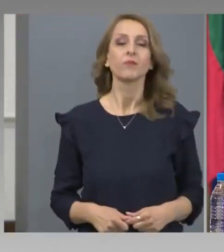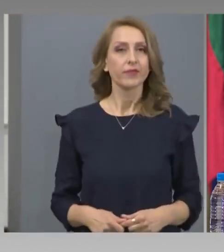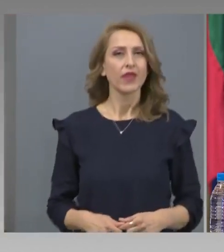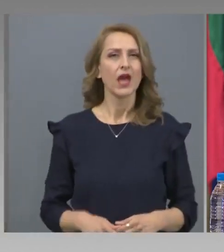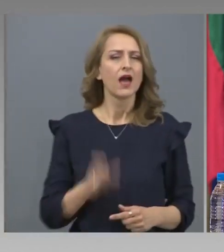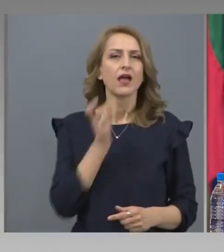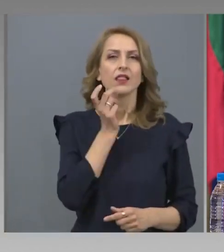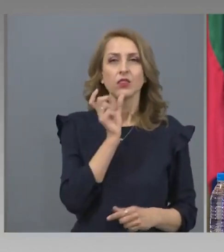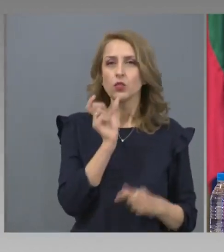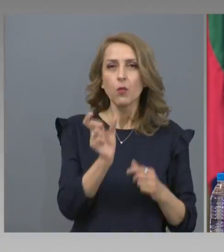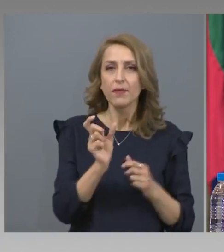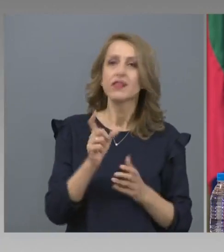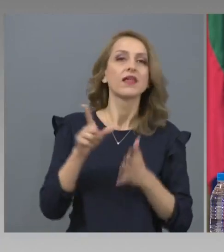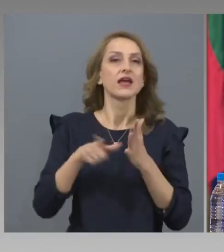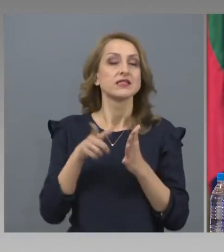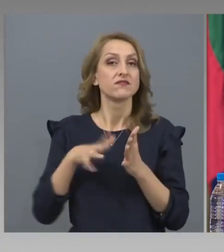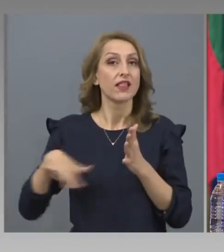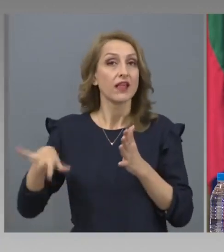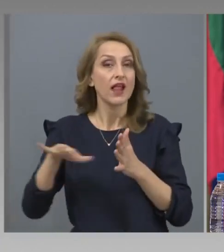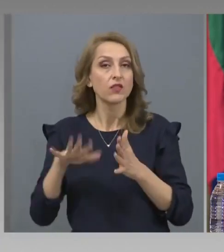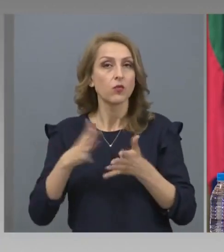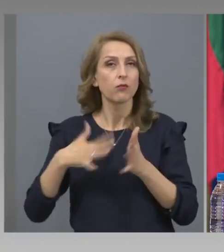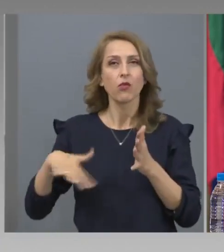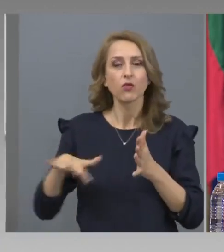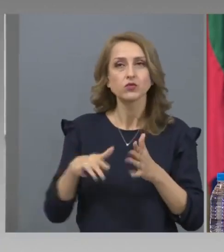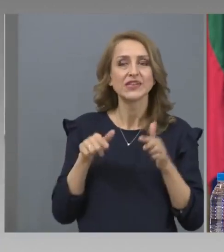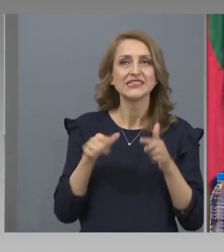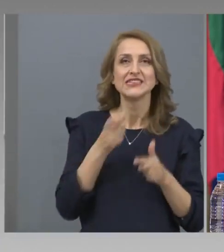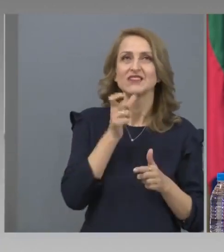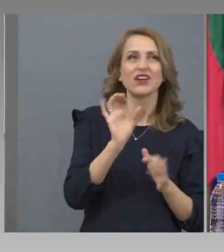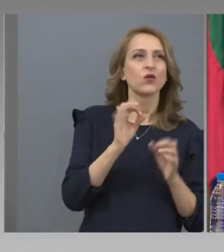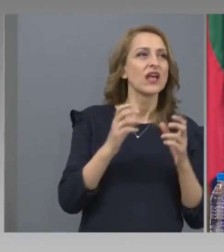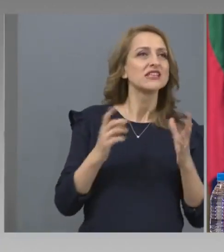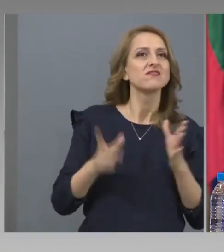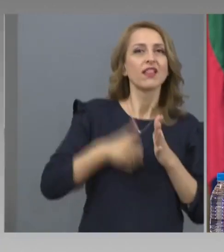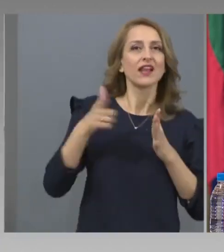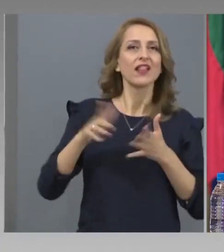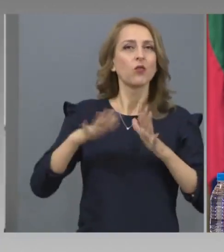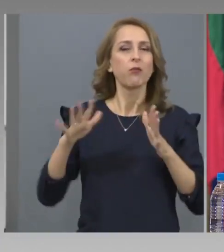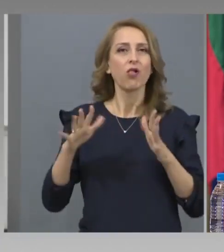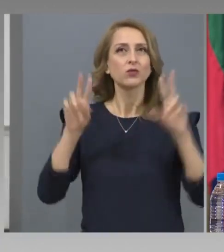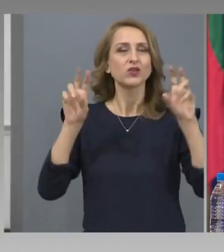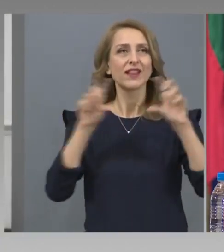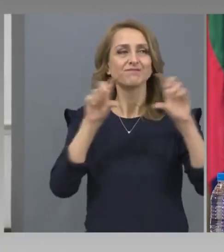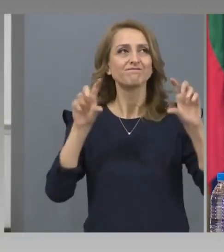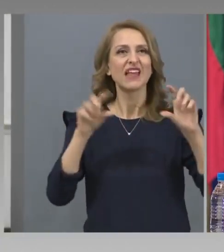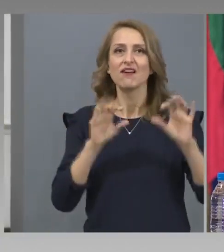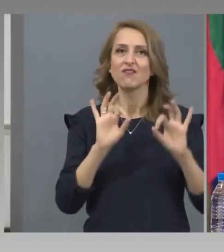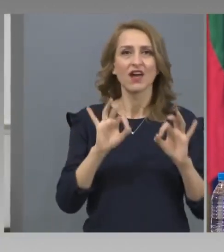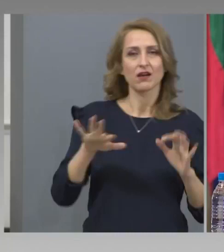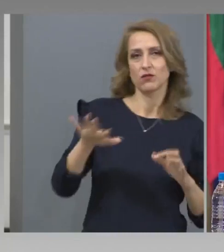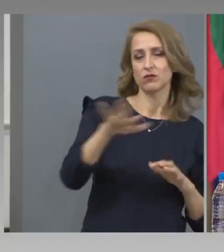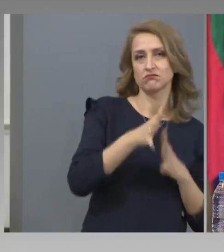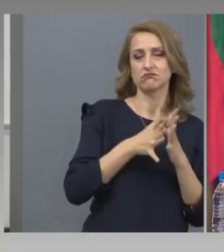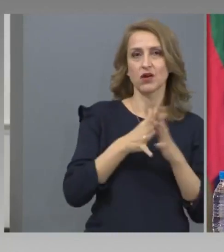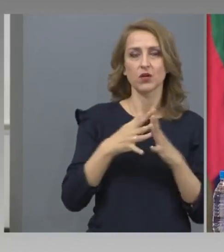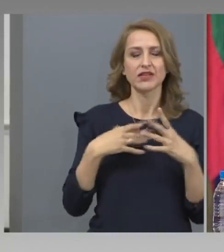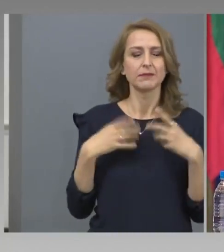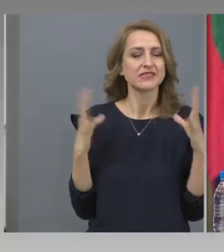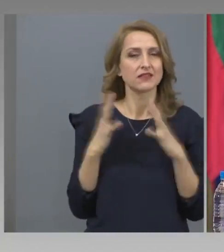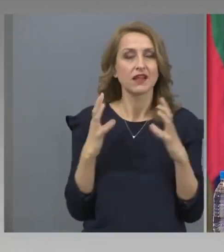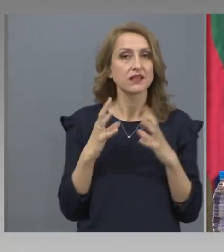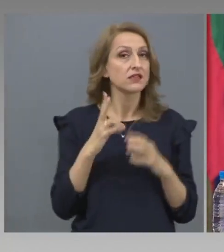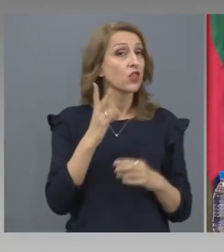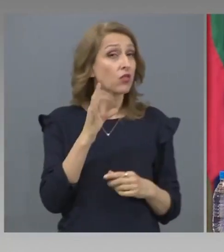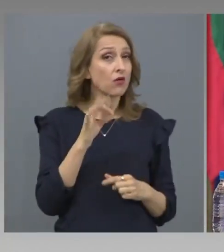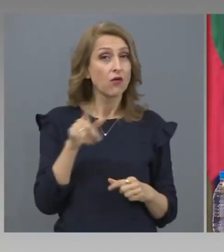Думата извънредно положение създава допълнителен стрес, макар че видяхте, Франция вчера го удължи до